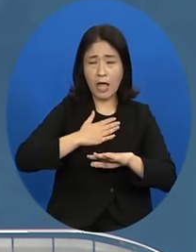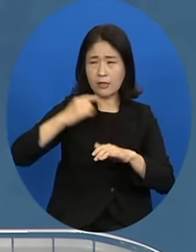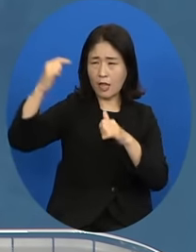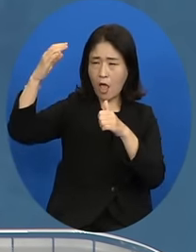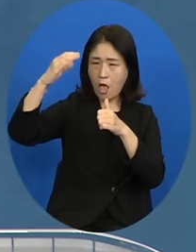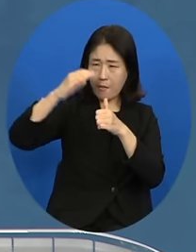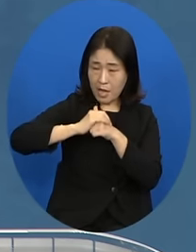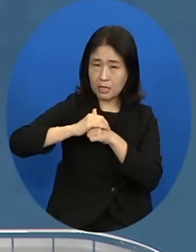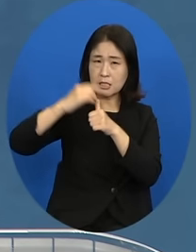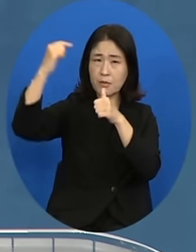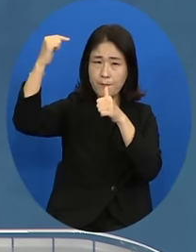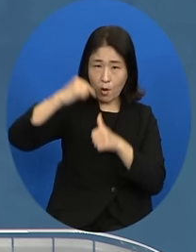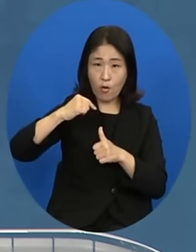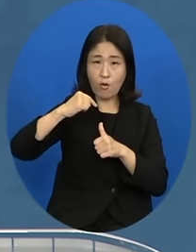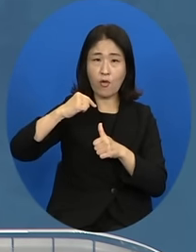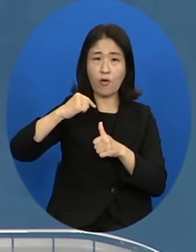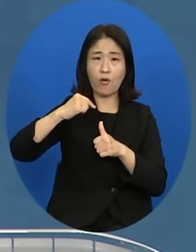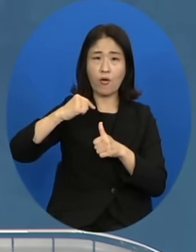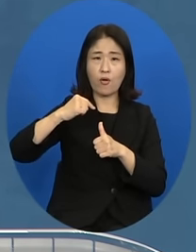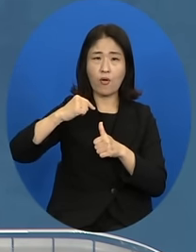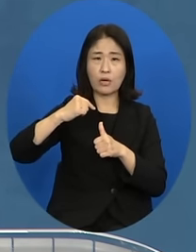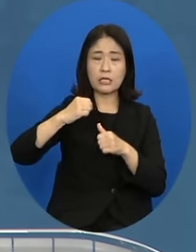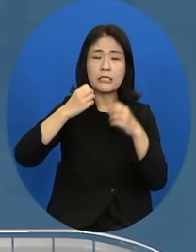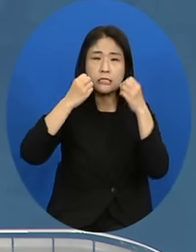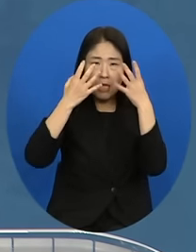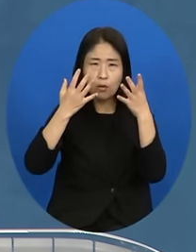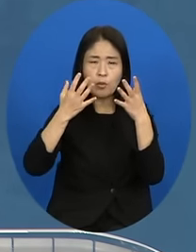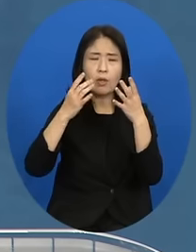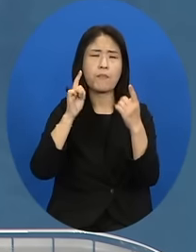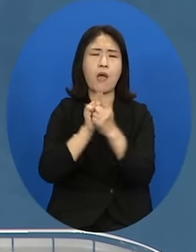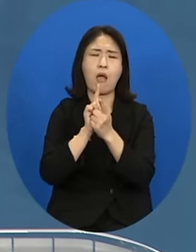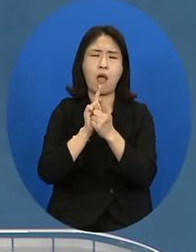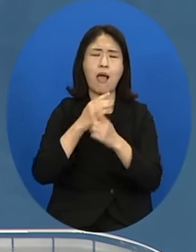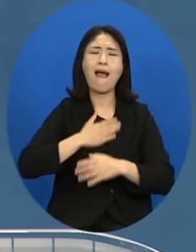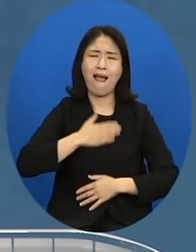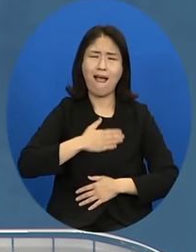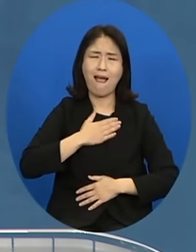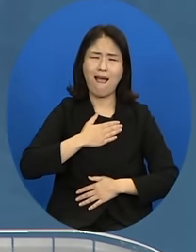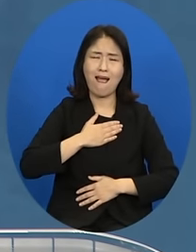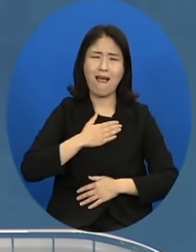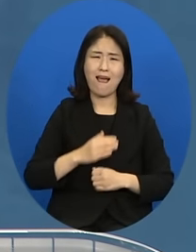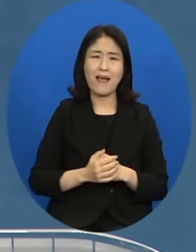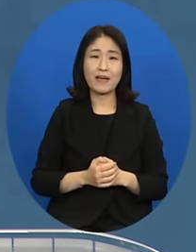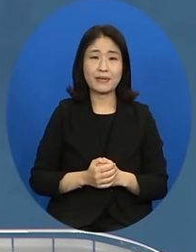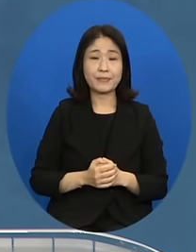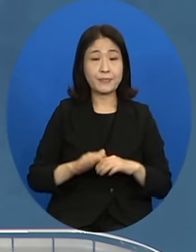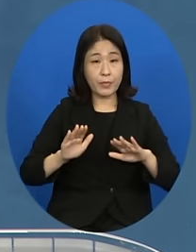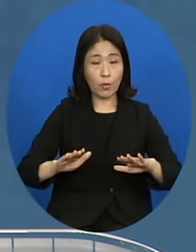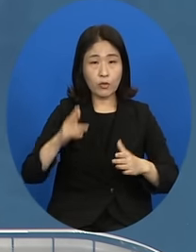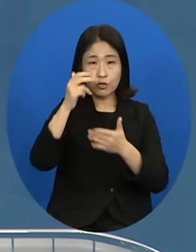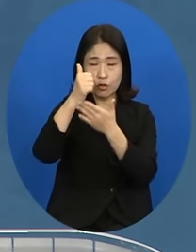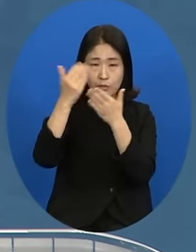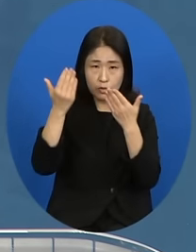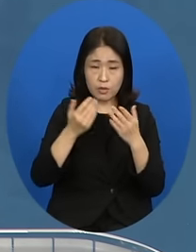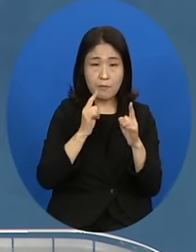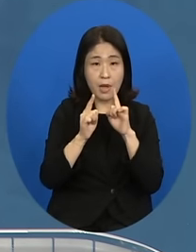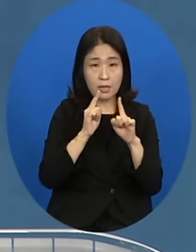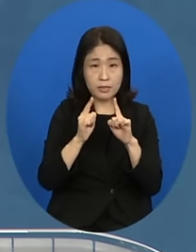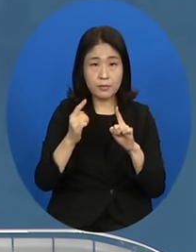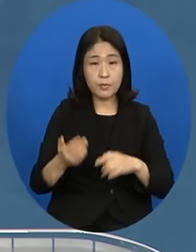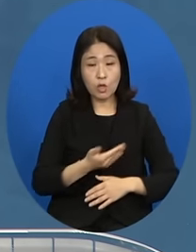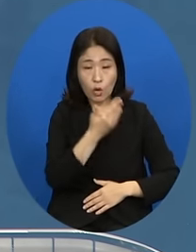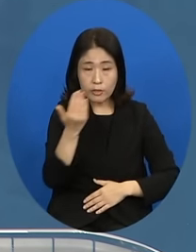마태복음 28장의 대위임령을 새롭게 만났습니다. 오늘 주님의 말씀은